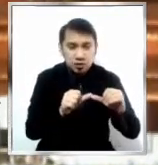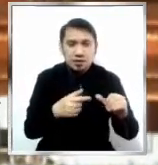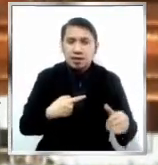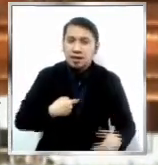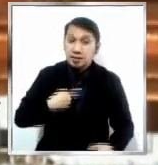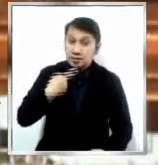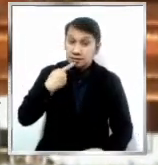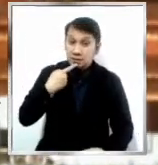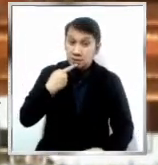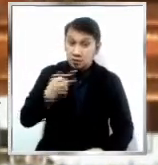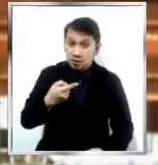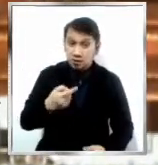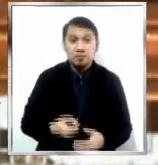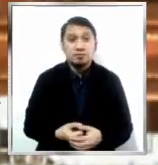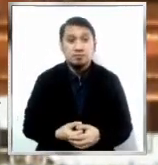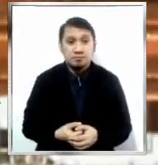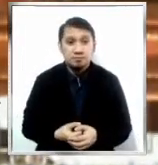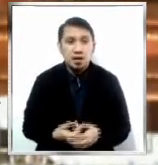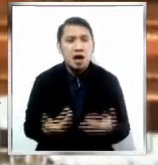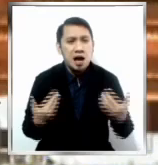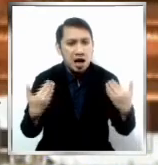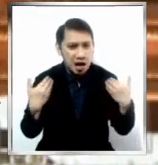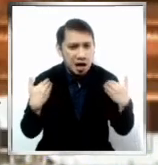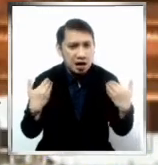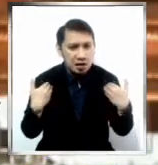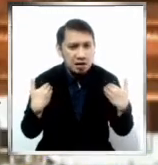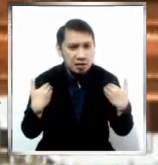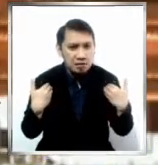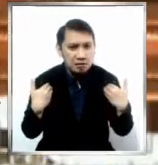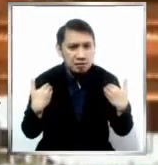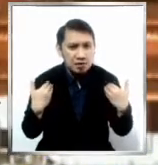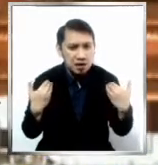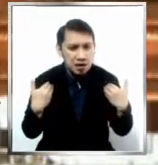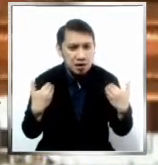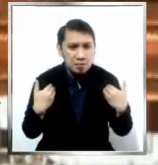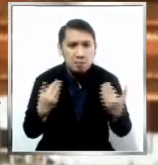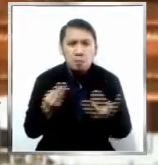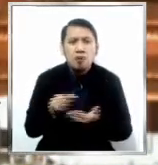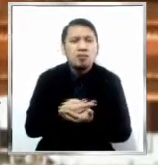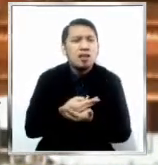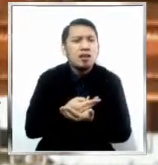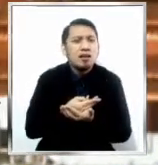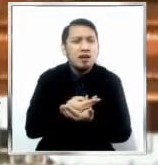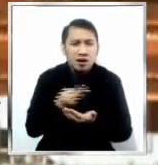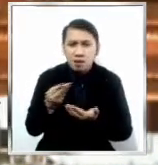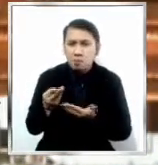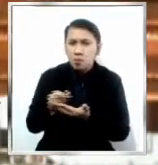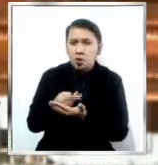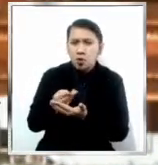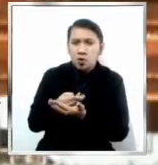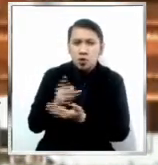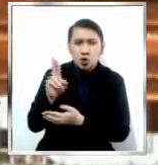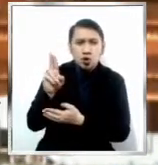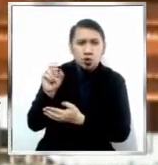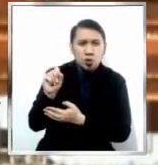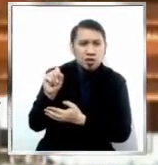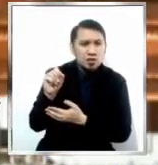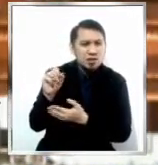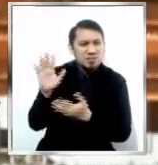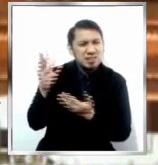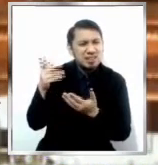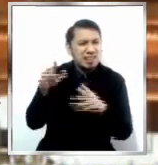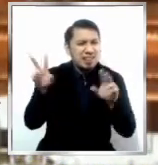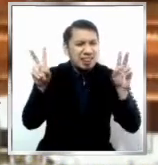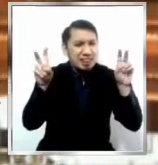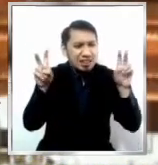na. I think it's Moderna is a U.S. company. I think they are ready